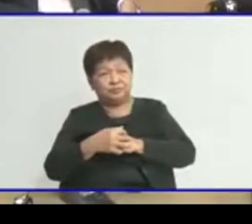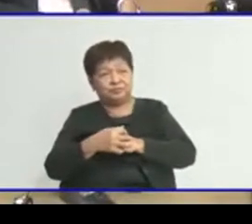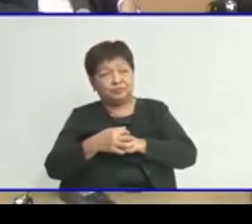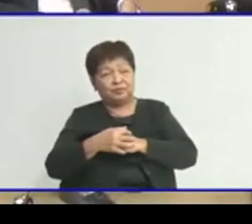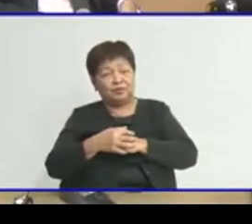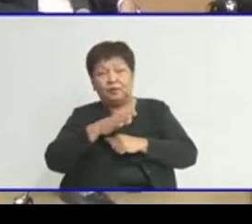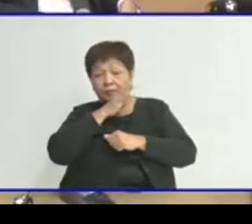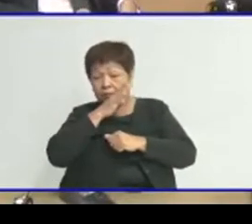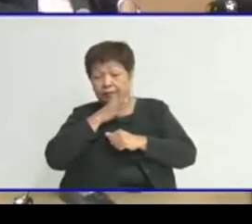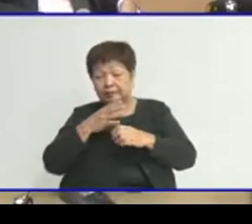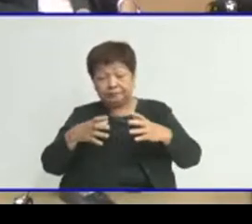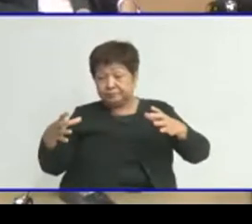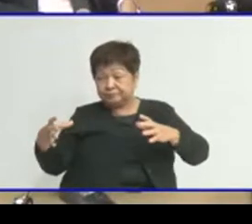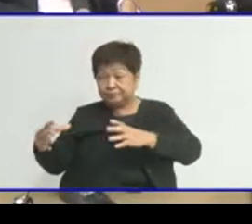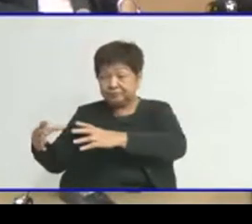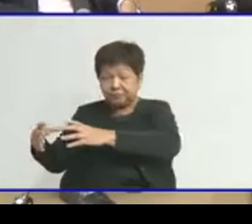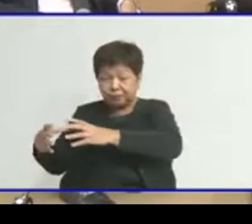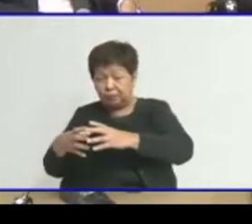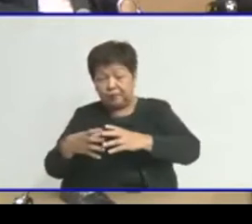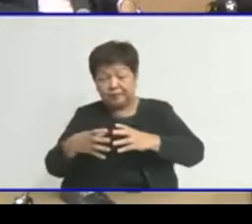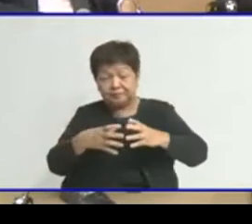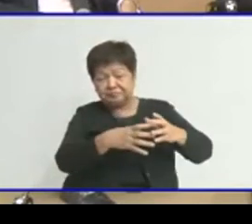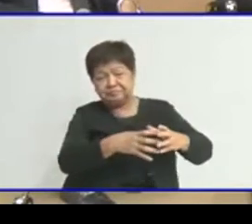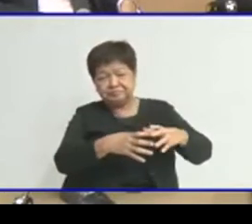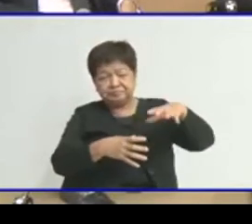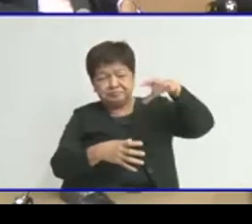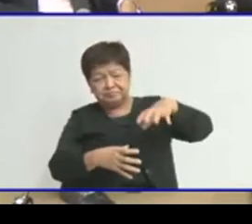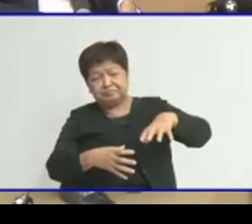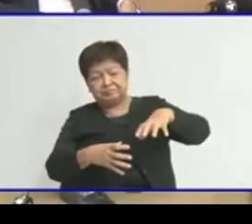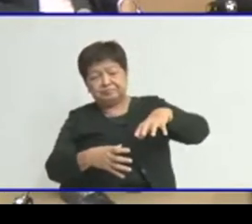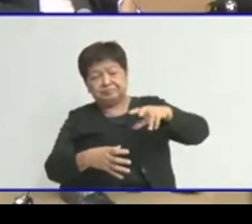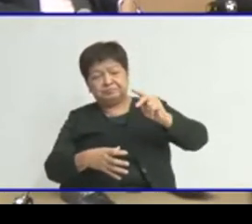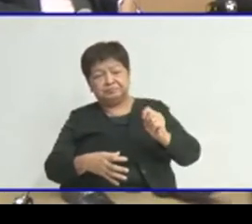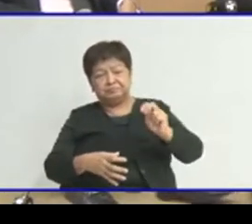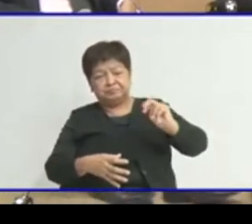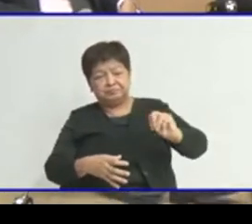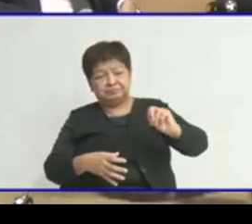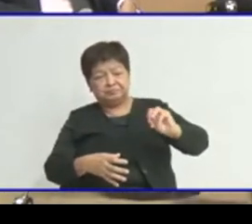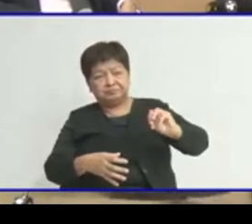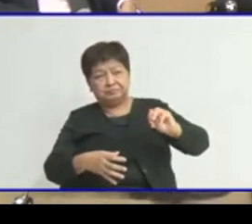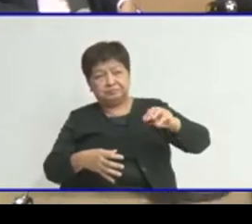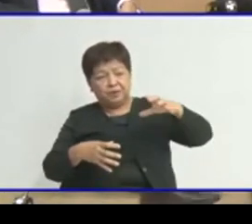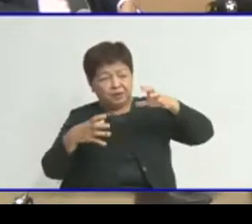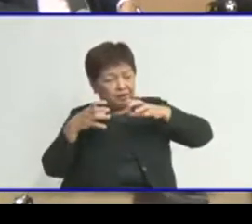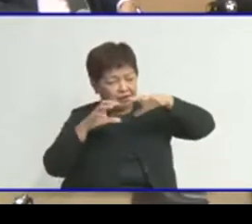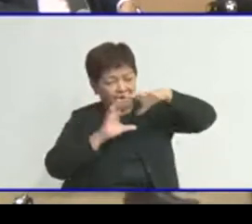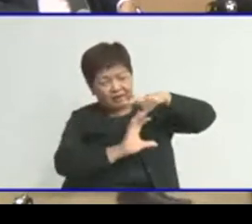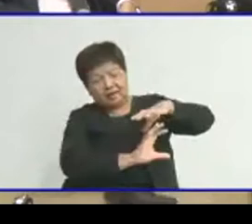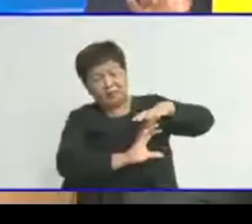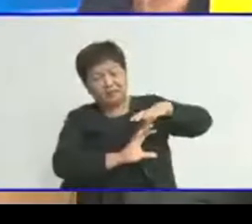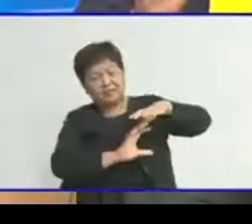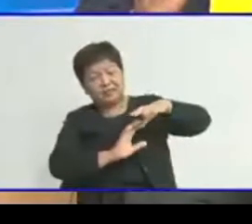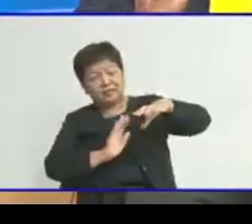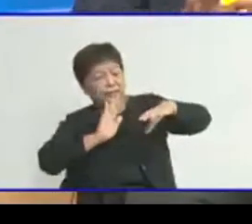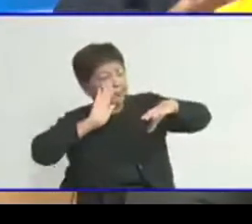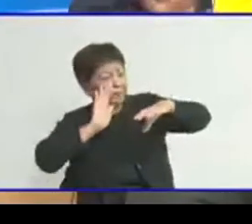แต่ทางนี้ เป็น เรียกว่าผู้ต้องการรอการส่งกลับประเทศนะครับ คื คือไม่มีการลงโทษนะ